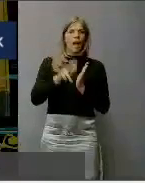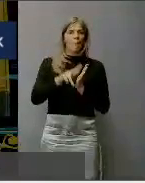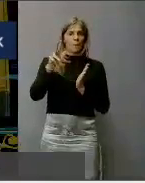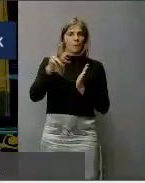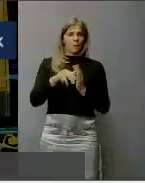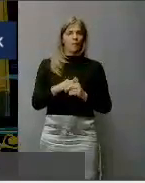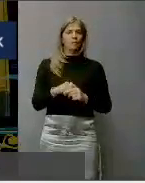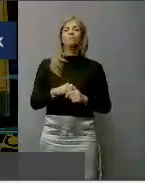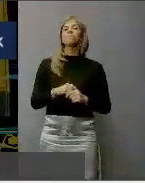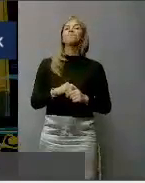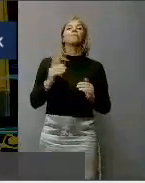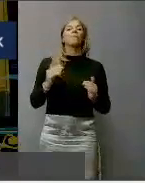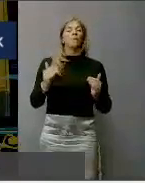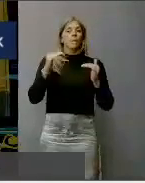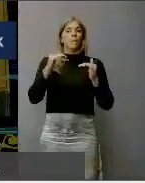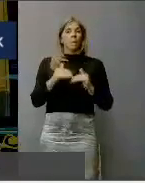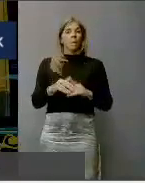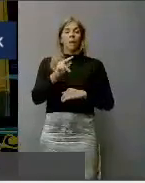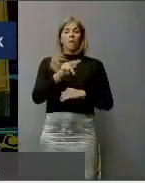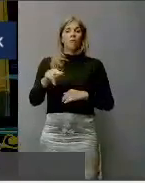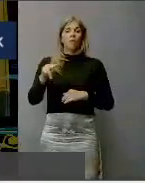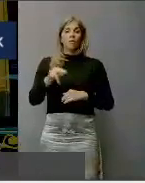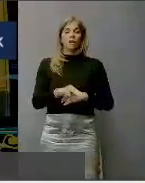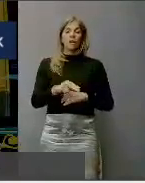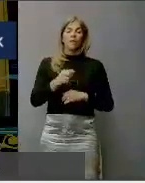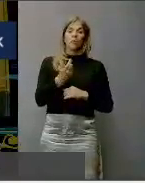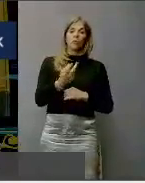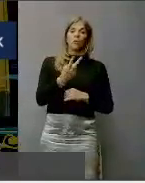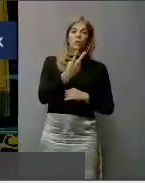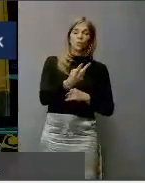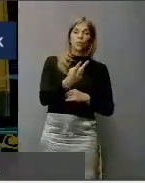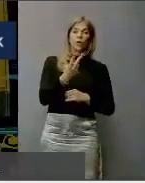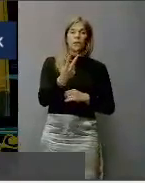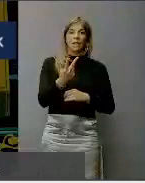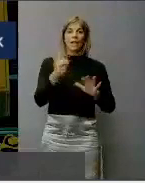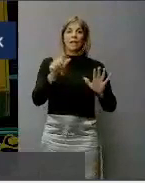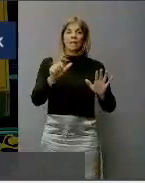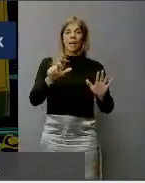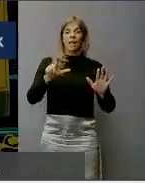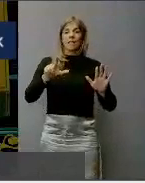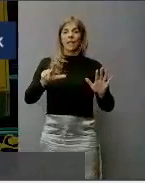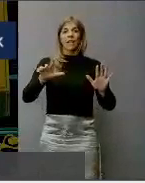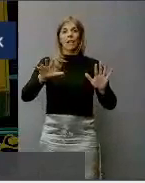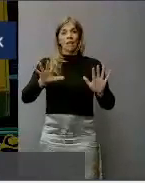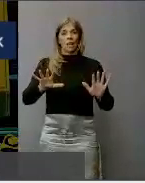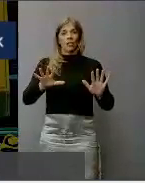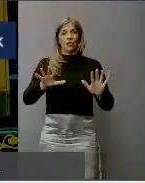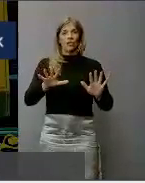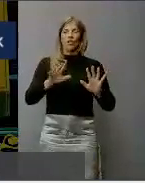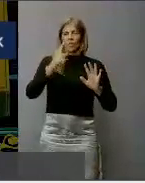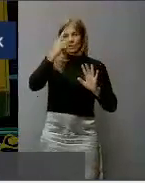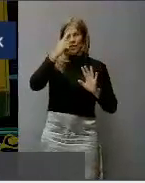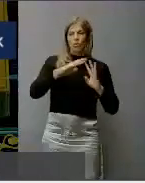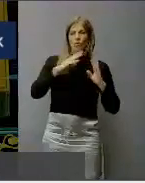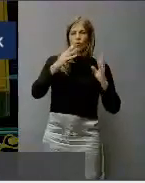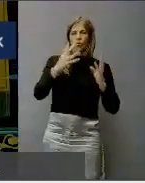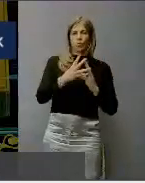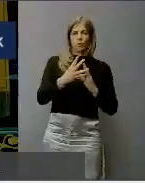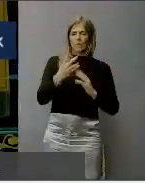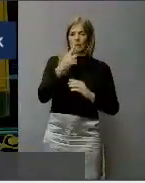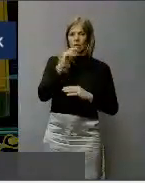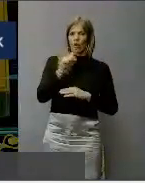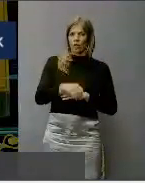pongo ora in votazione gli ordini del giorno numeri 2 3 6 7 e 10 con parere contrario della